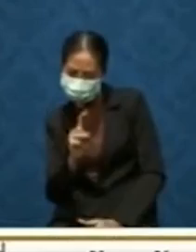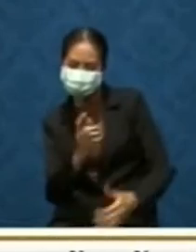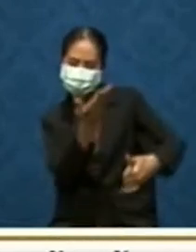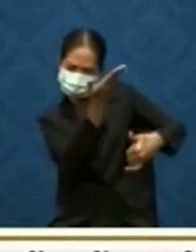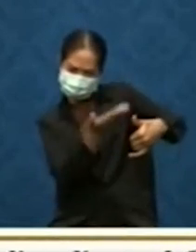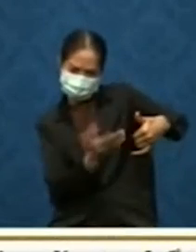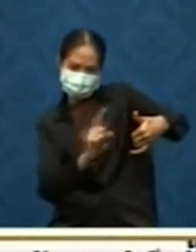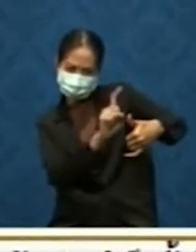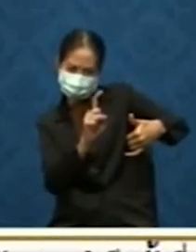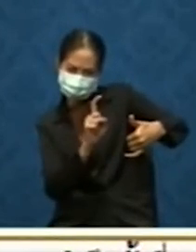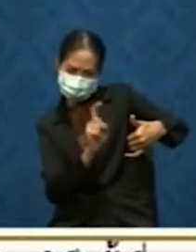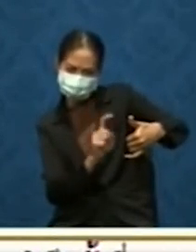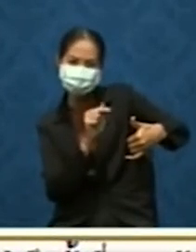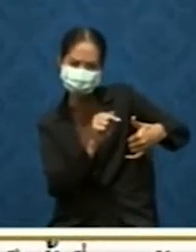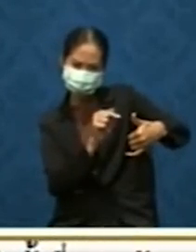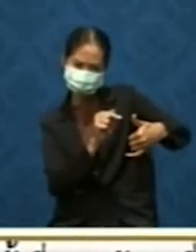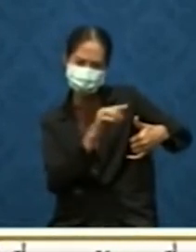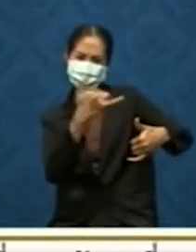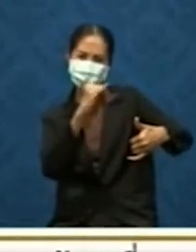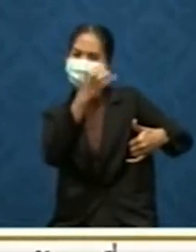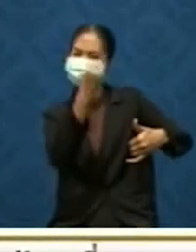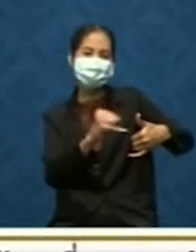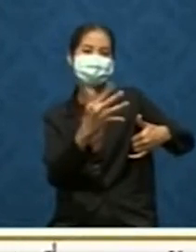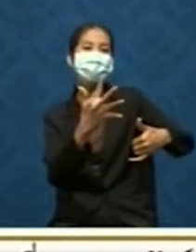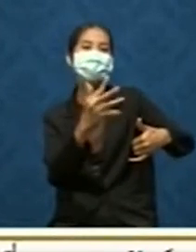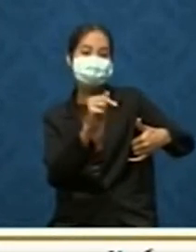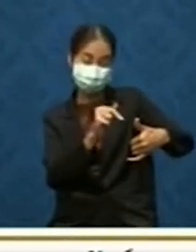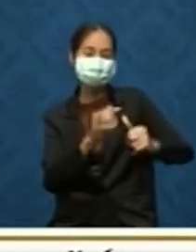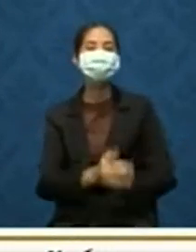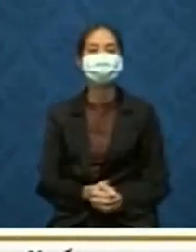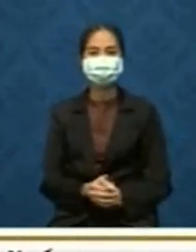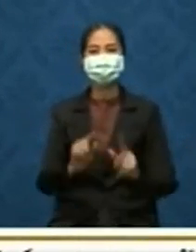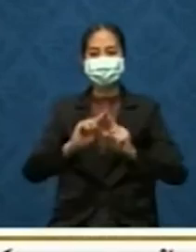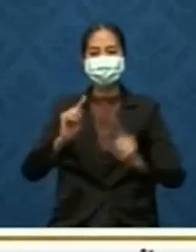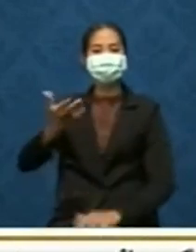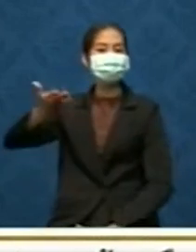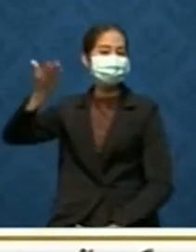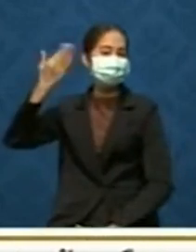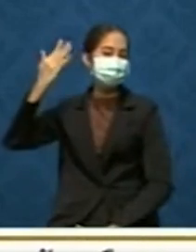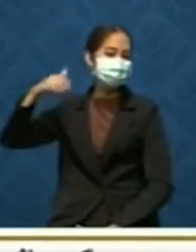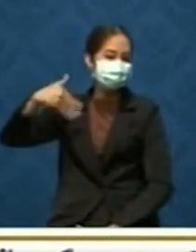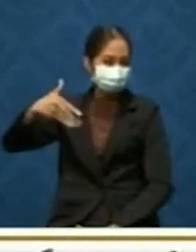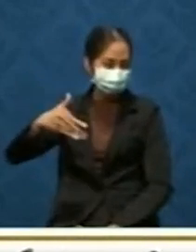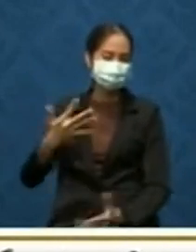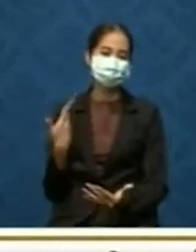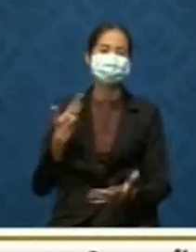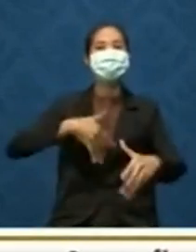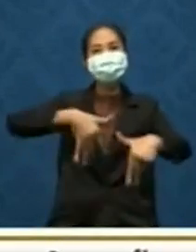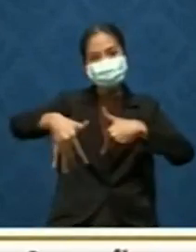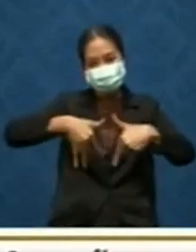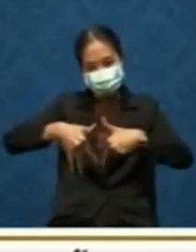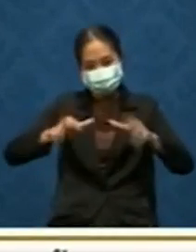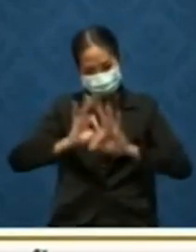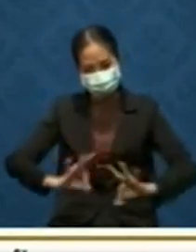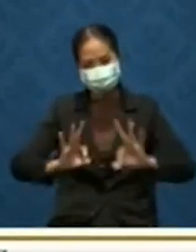ผู้นั้นเป็นผู้บริสุทธิ์อย่างไรก็ตามในรอบหลายปีที่ผ่านมาประชาชนโดยเฉพาะอย่างยิ่งที่